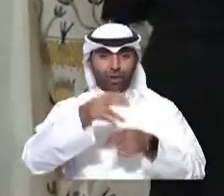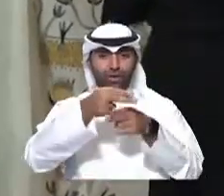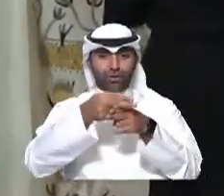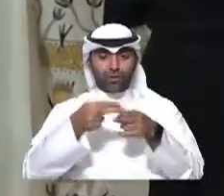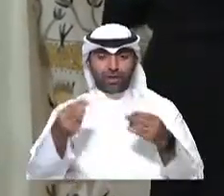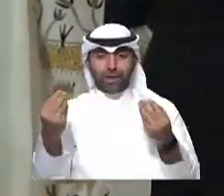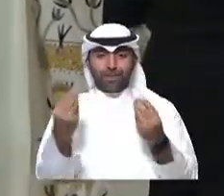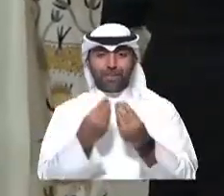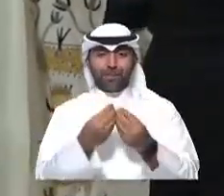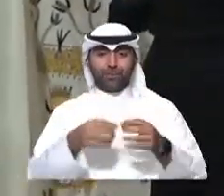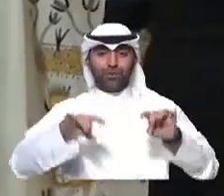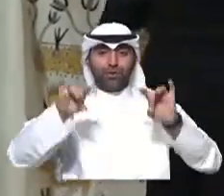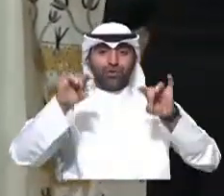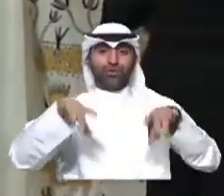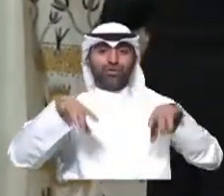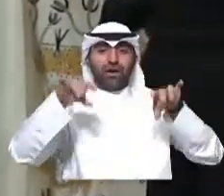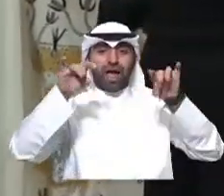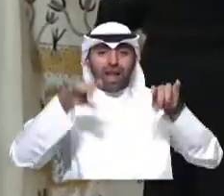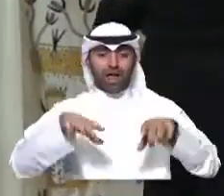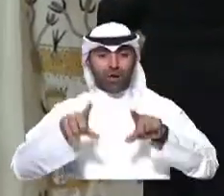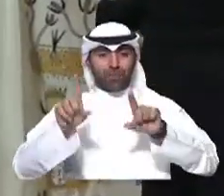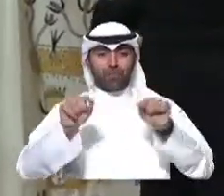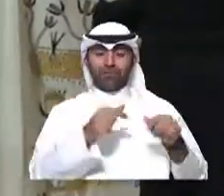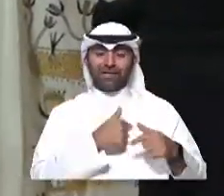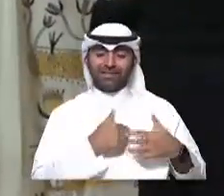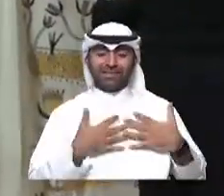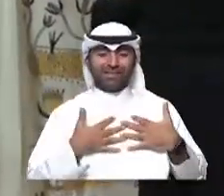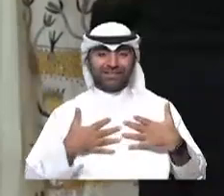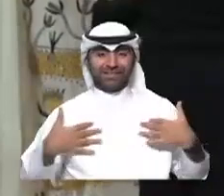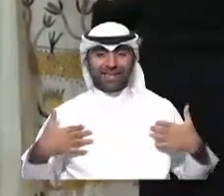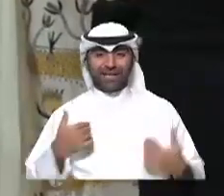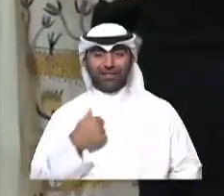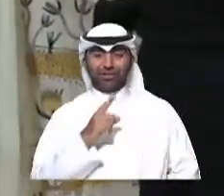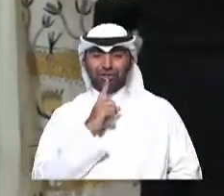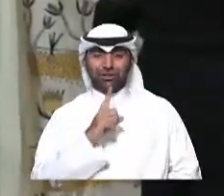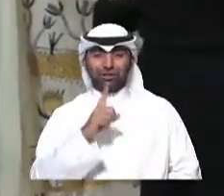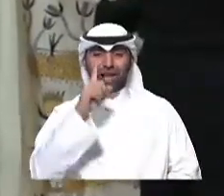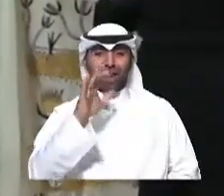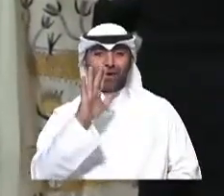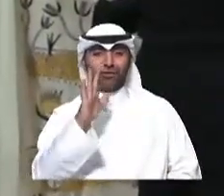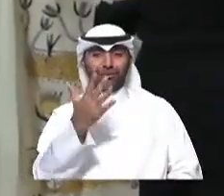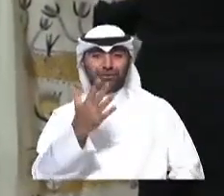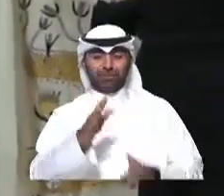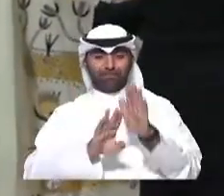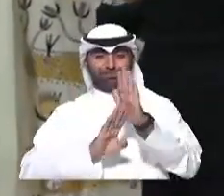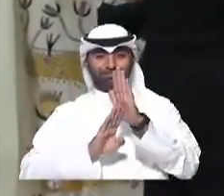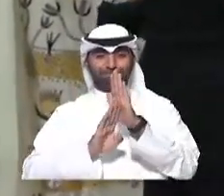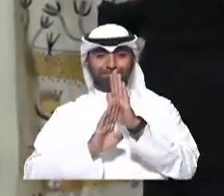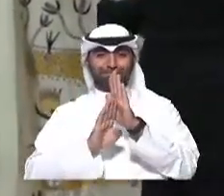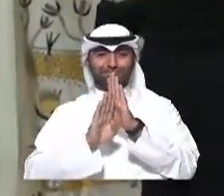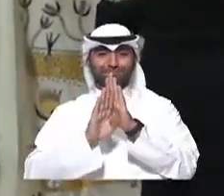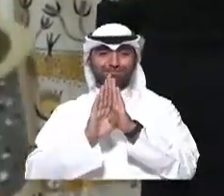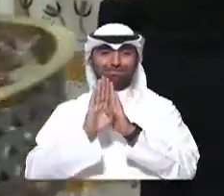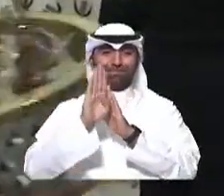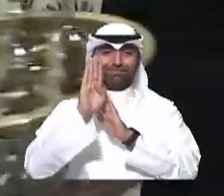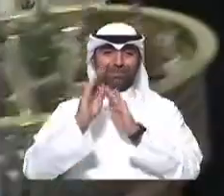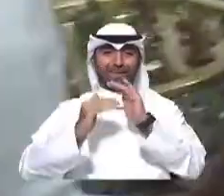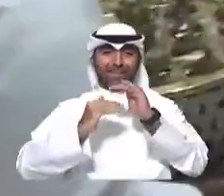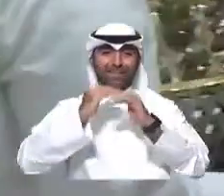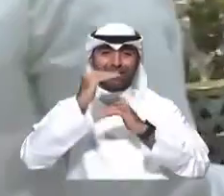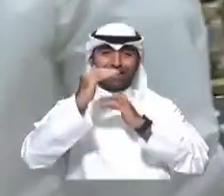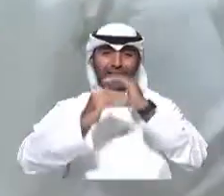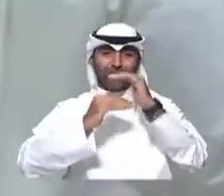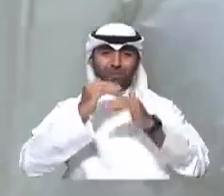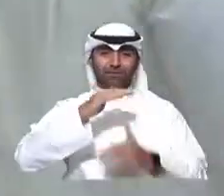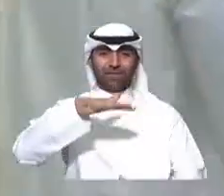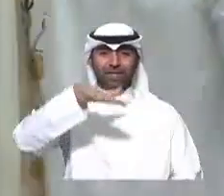والتعبير الإبداعي والهوية. أنا في غاية السرور أستطيع إحضار هذا المعرض للكويت والتعاون